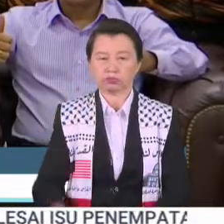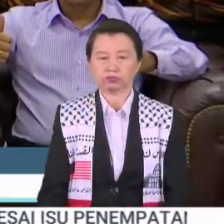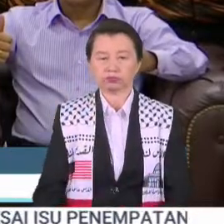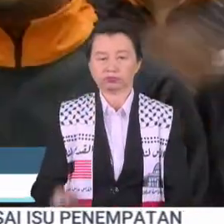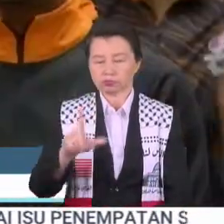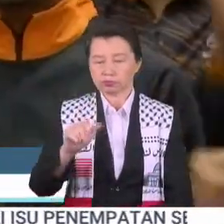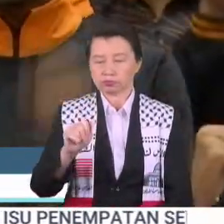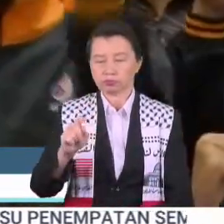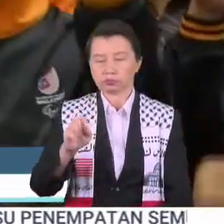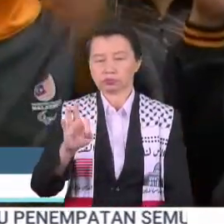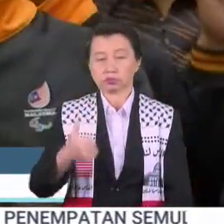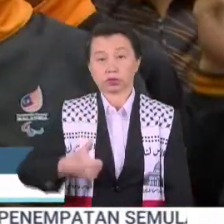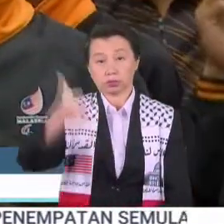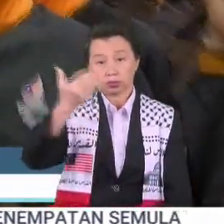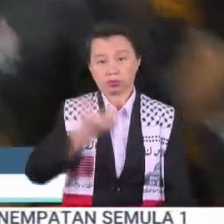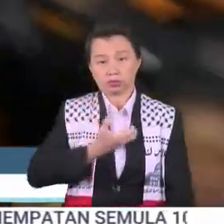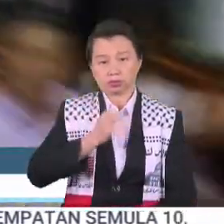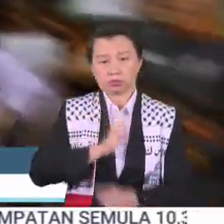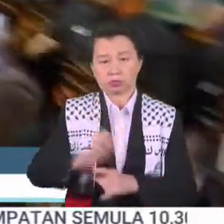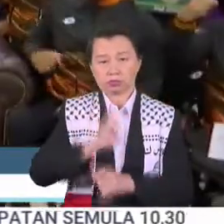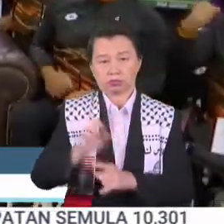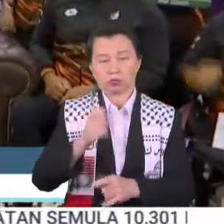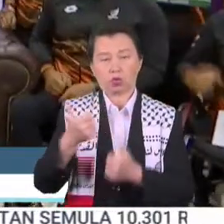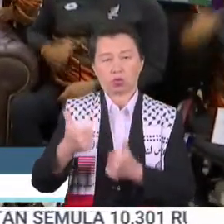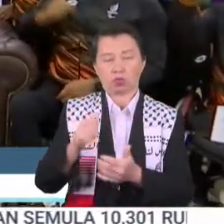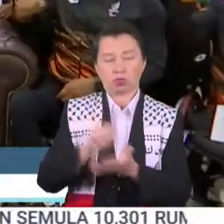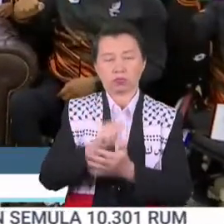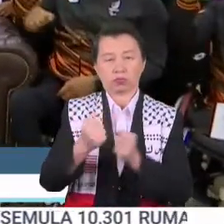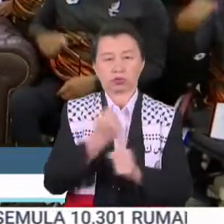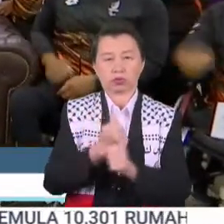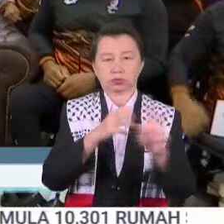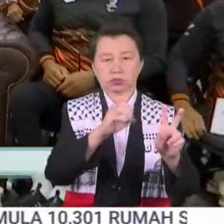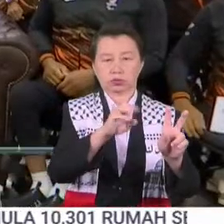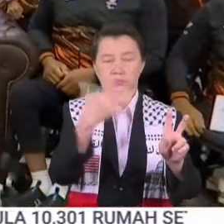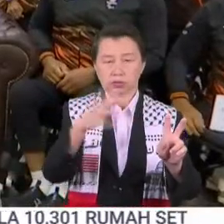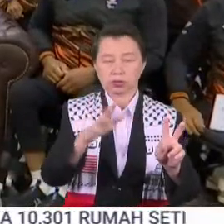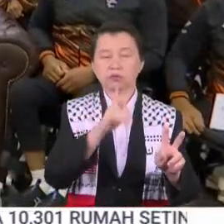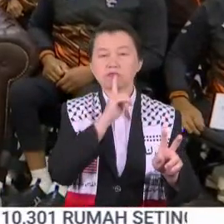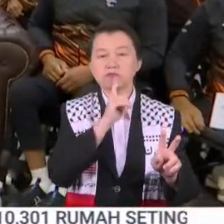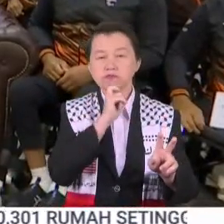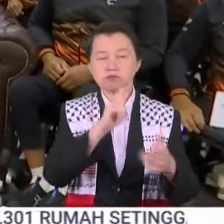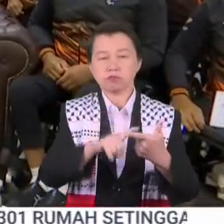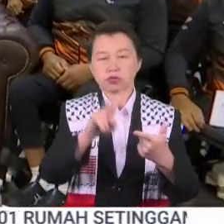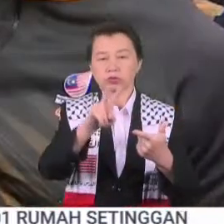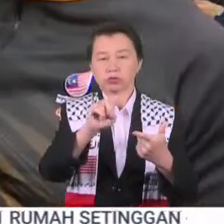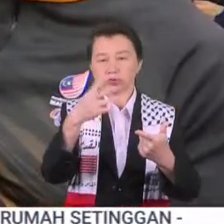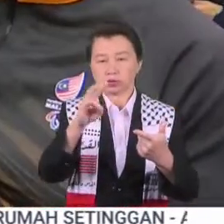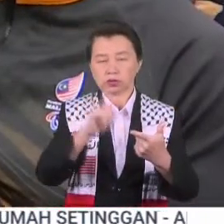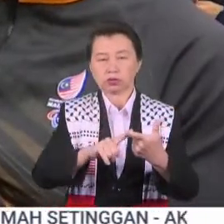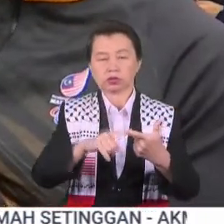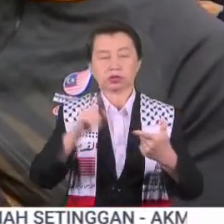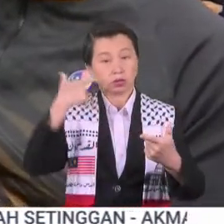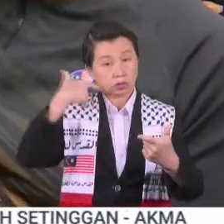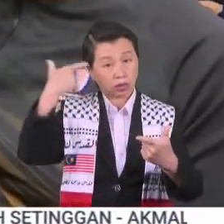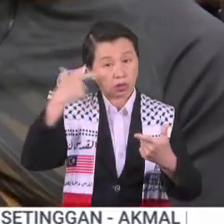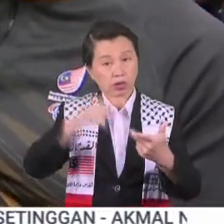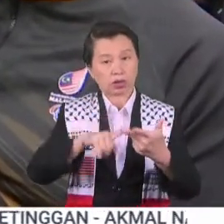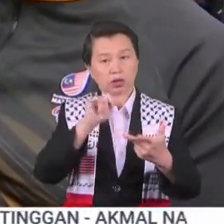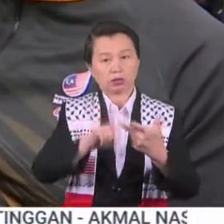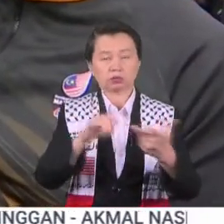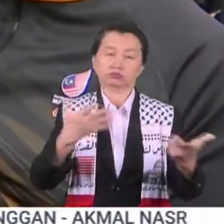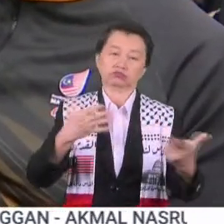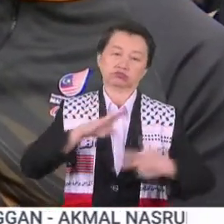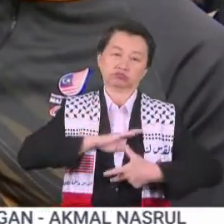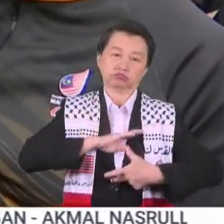Latif sebelum ini pemenang emas dalam temasya berprestij itu pada 2015 di Doha dan 2017 di London sebelum terpaksa